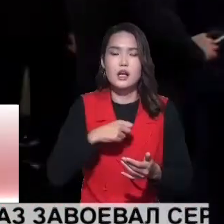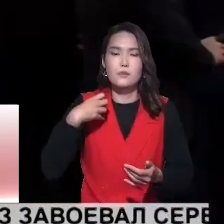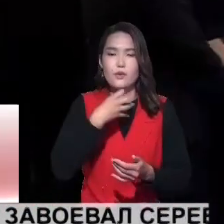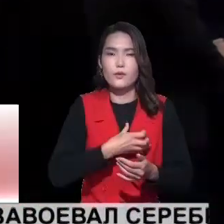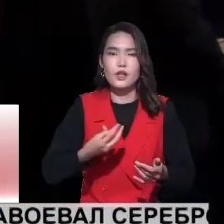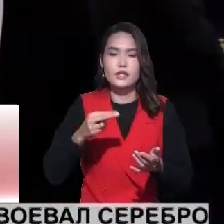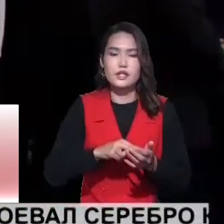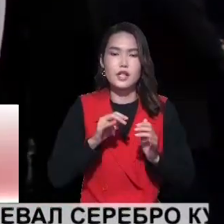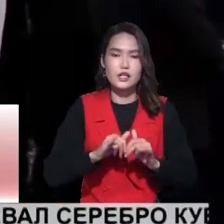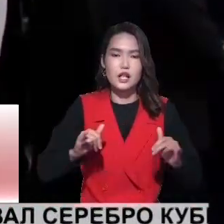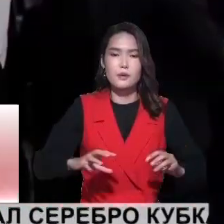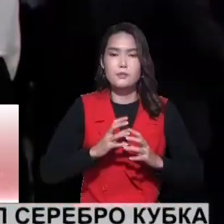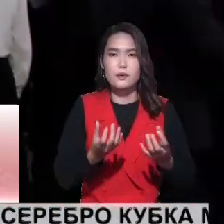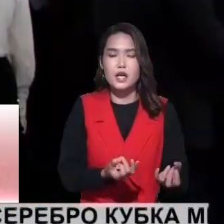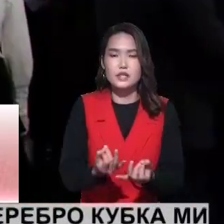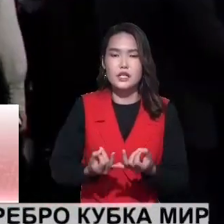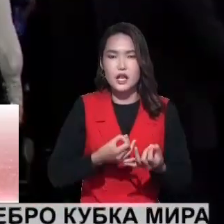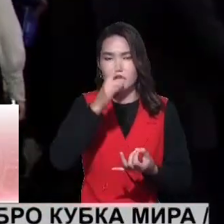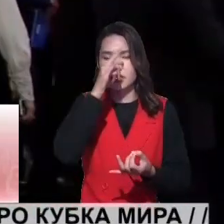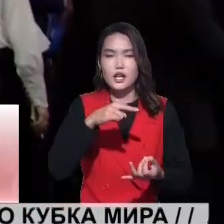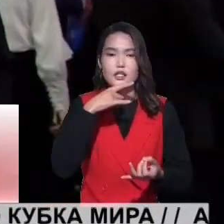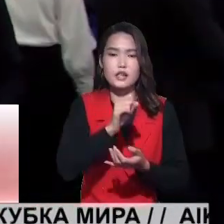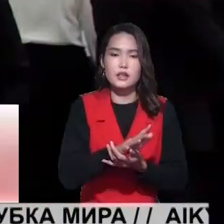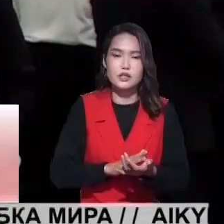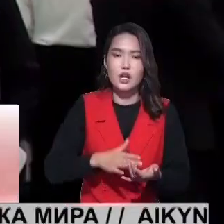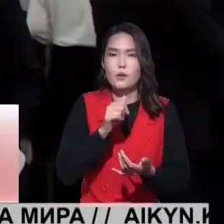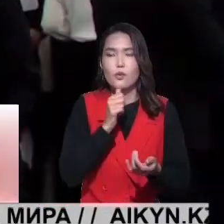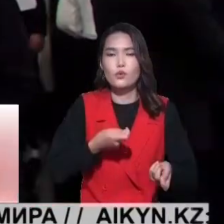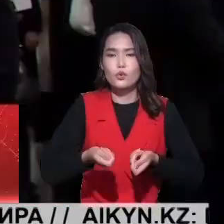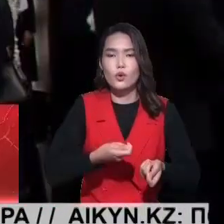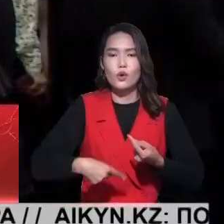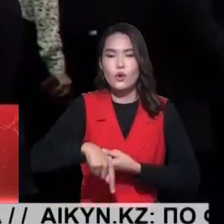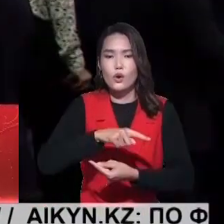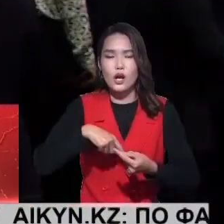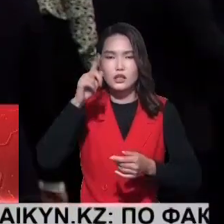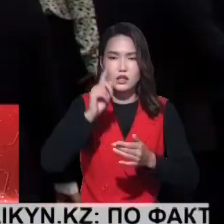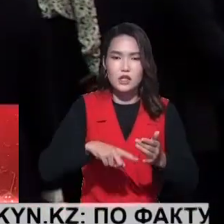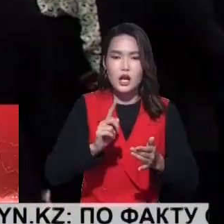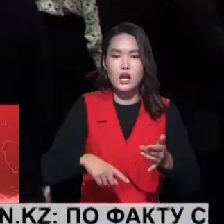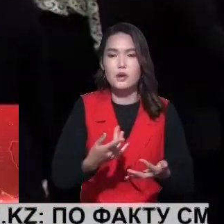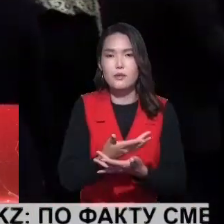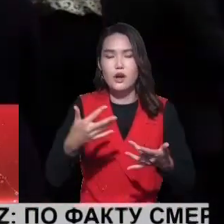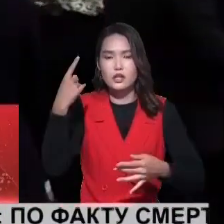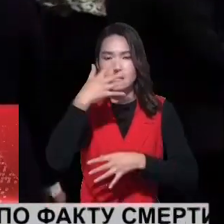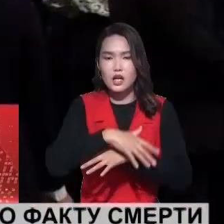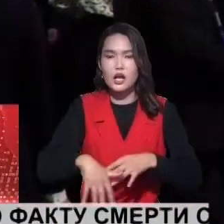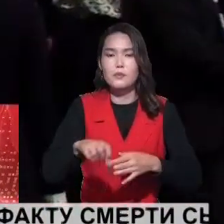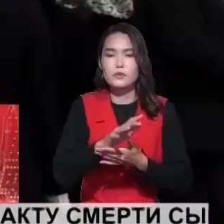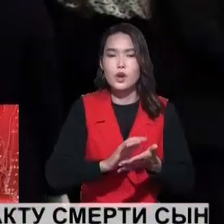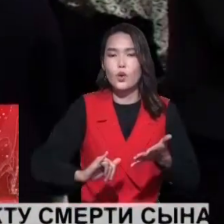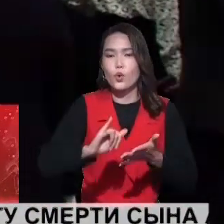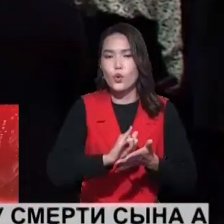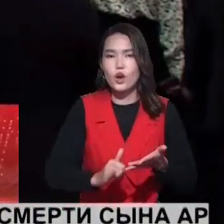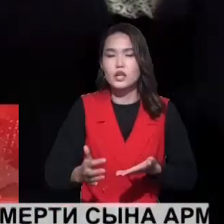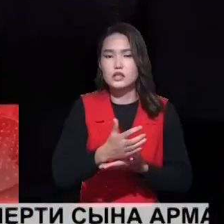развитии международного диалога. А Казахстан продолжает играть ключевую роль в укреплении межрелигиозного сотрудничества и понимания на глобальном уровне,